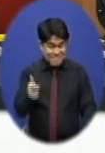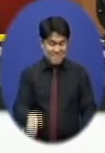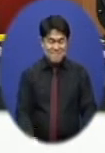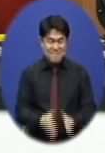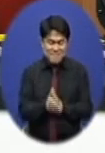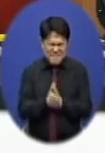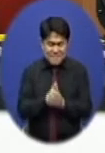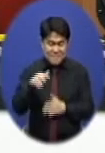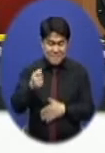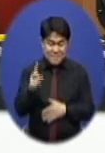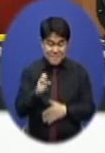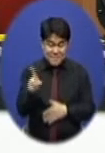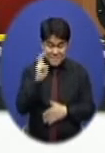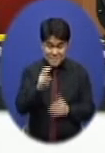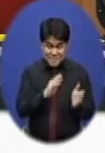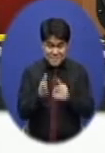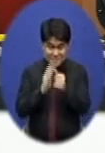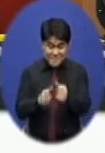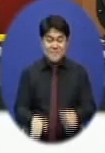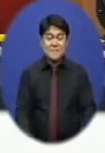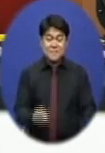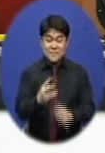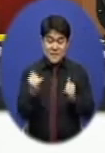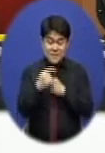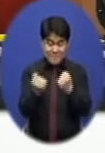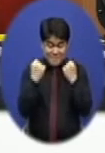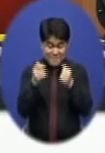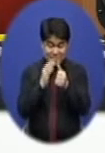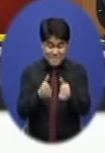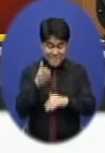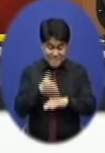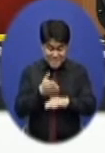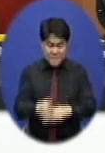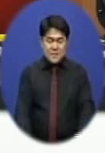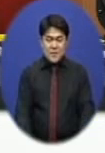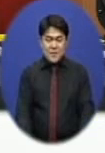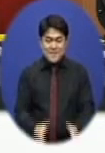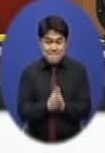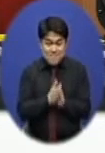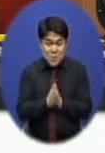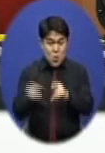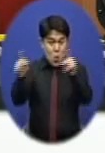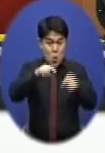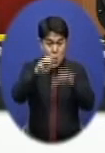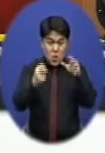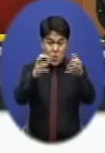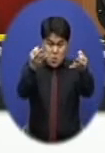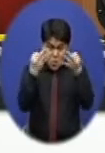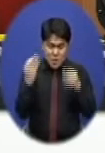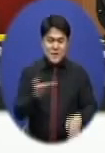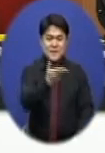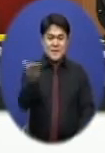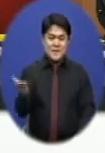한번 이제 춘향아 준비해 주시고요. 네네. 네. 네. 건강하세요. 고맙습니다. 네, 고맙습니다. 예. 자, 전국에 계신